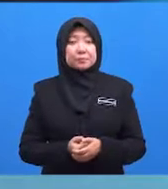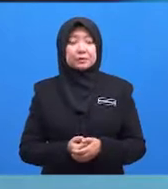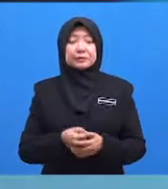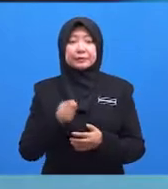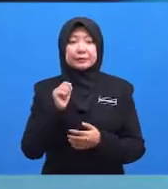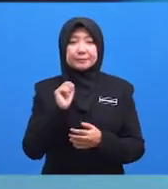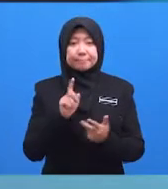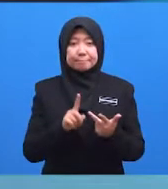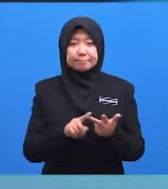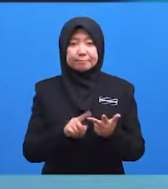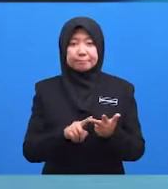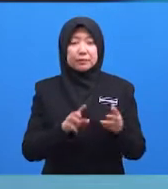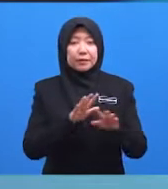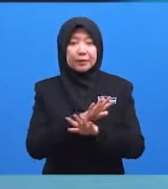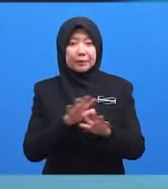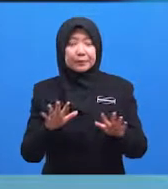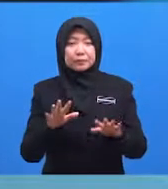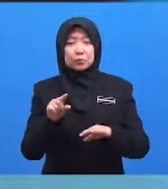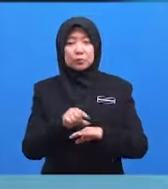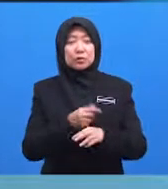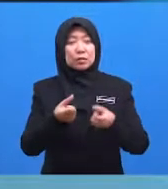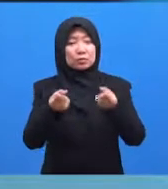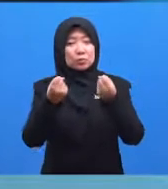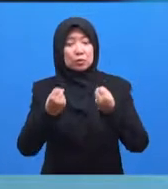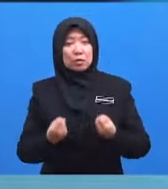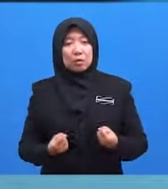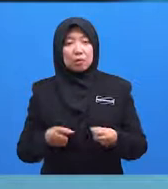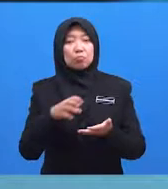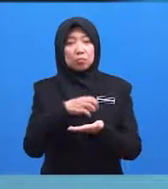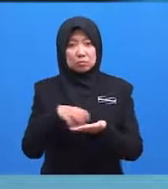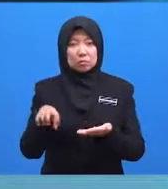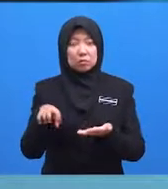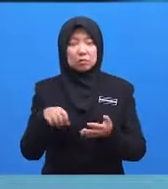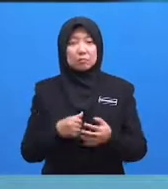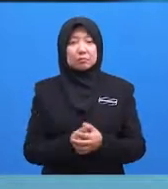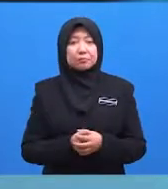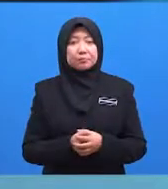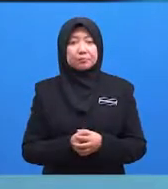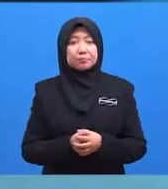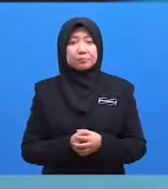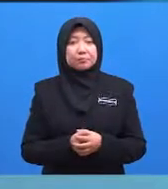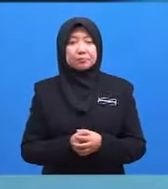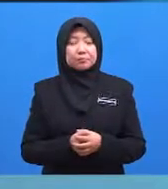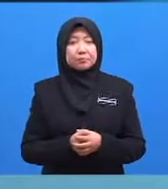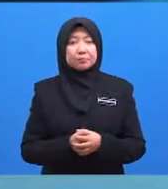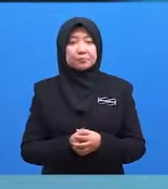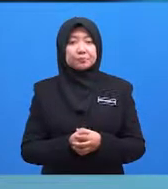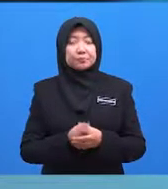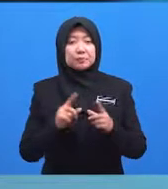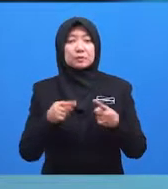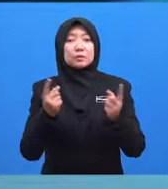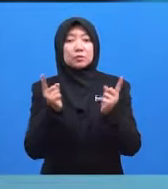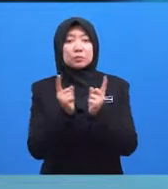Ketiga, jangan sesekali menggunakan ketuhar yang rosak. Sila dapatkan